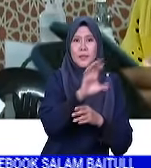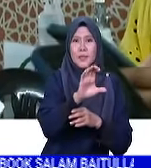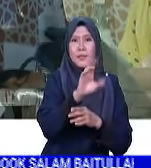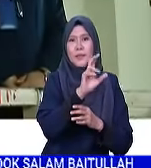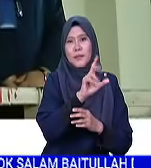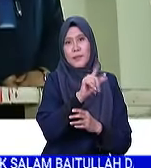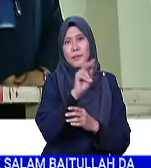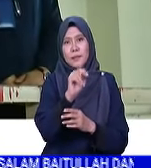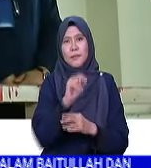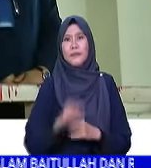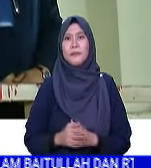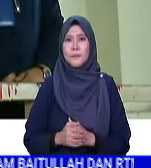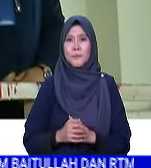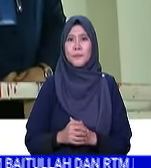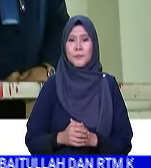ILKKKM.